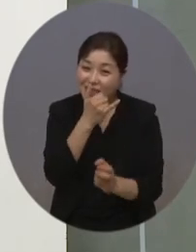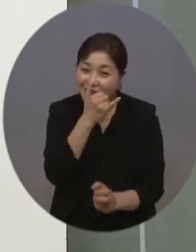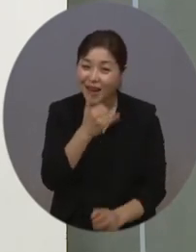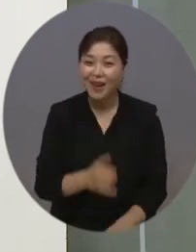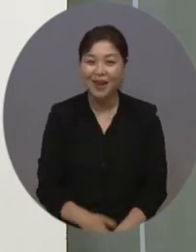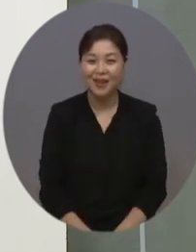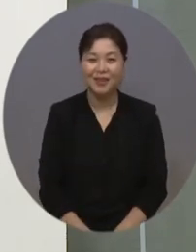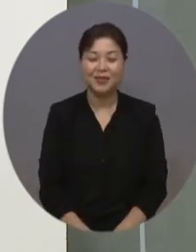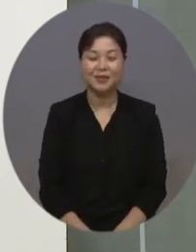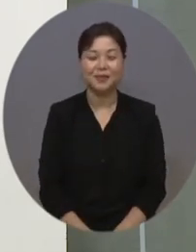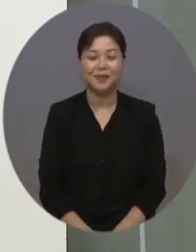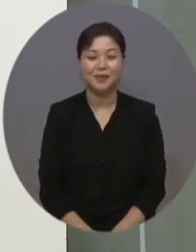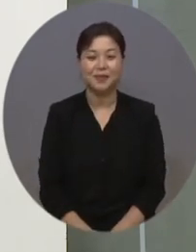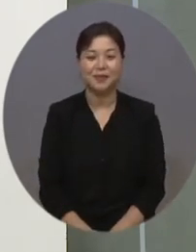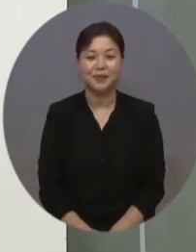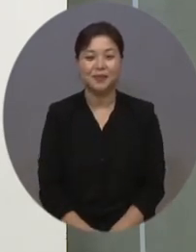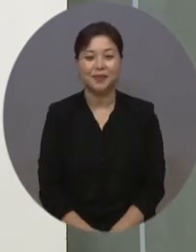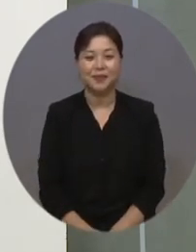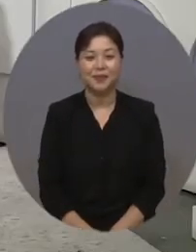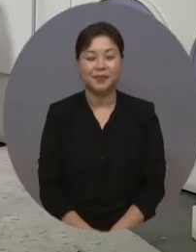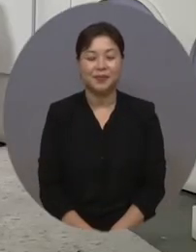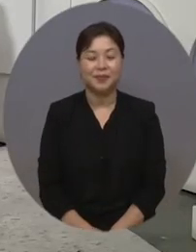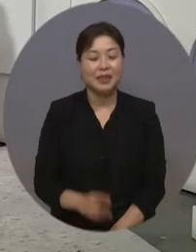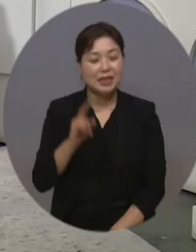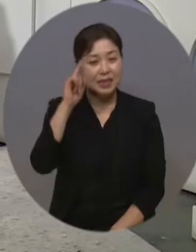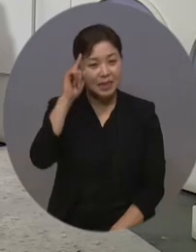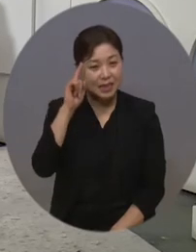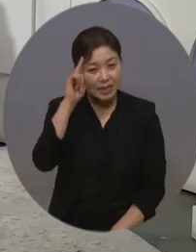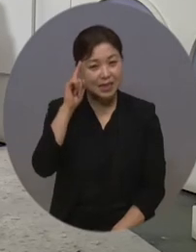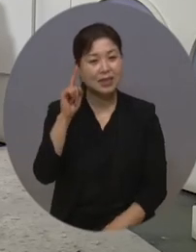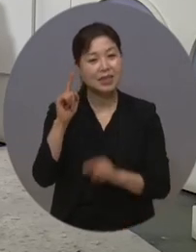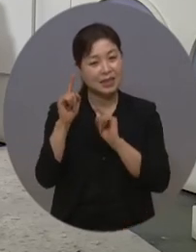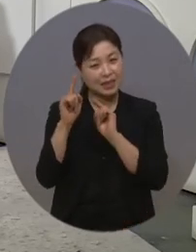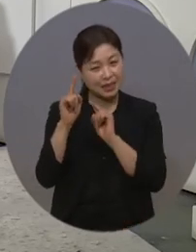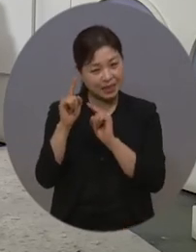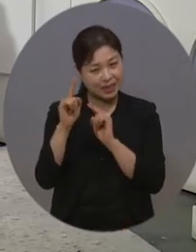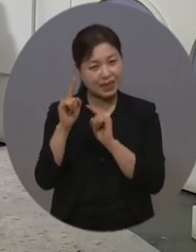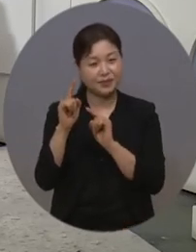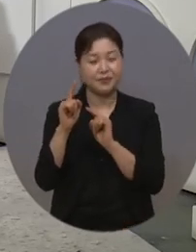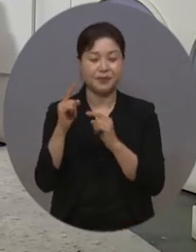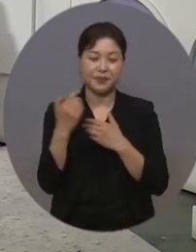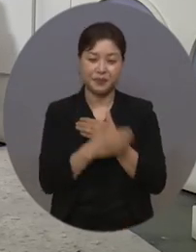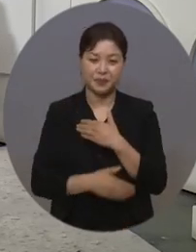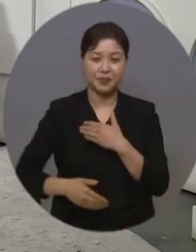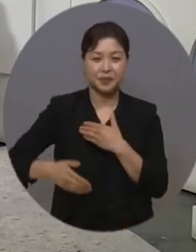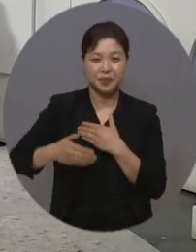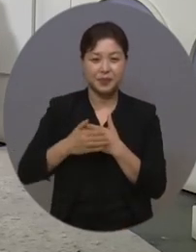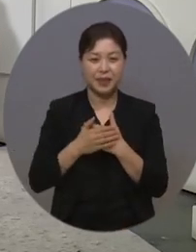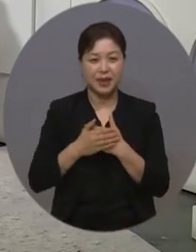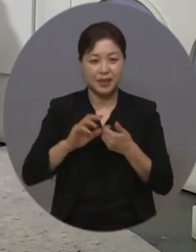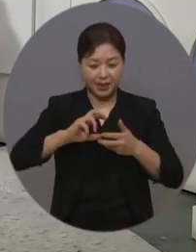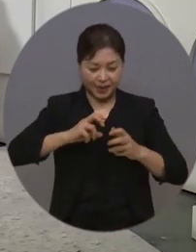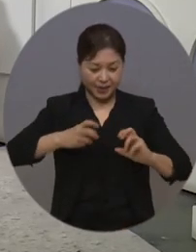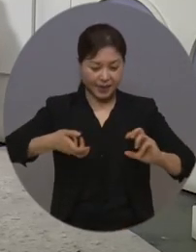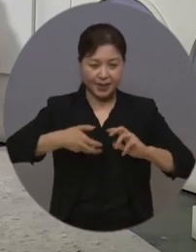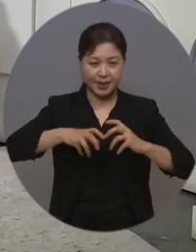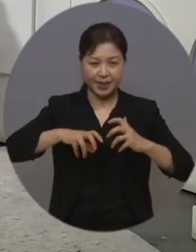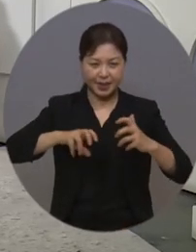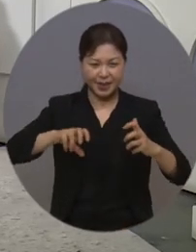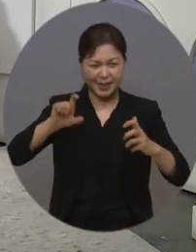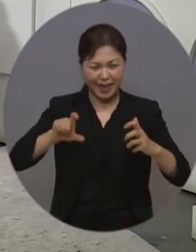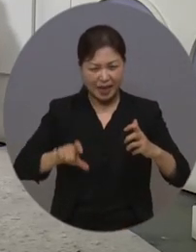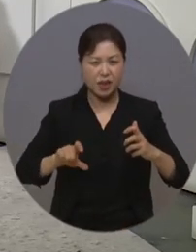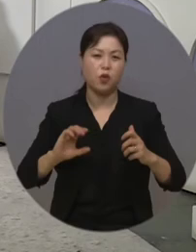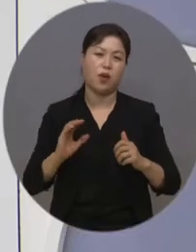없을까요? 그래요. 예, 스트레스가 있으면은 우리 몸에 우선 근육의 긴장이 뭐 잔뜩 되거든요.